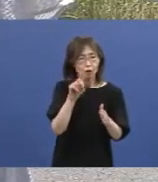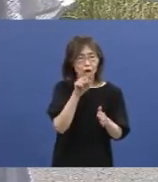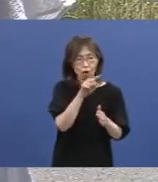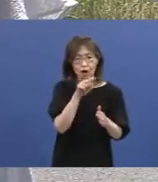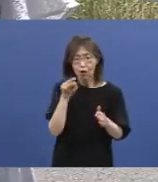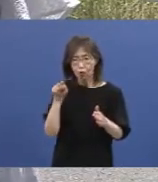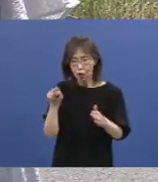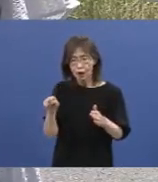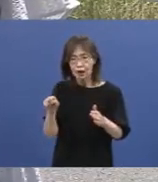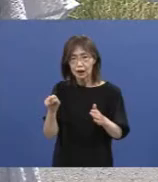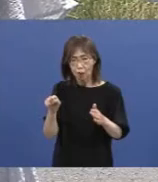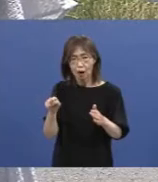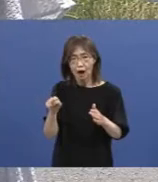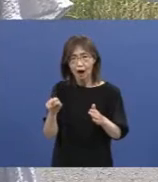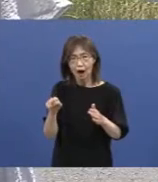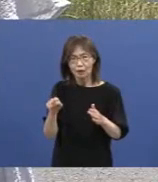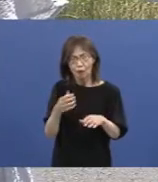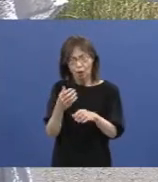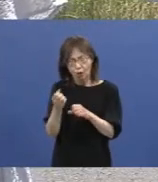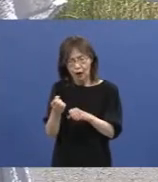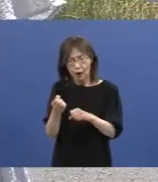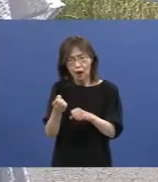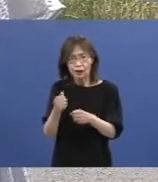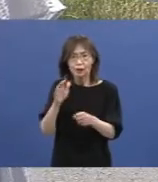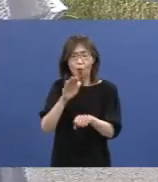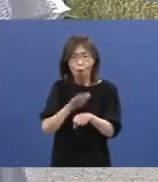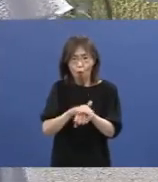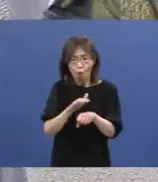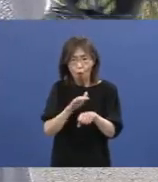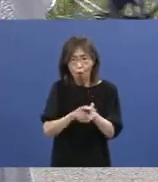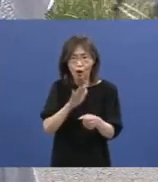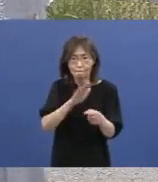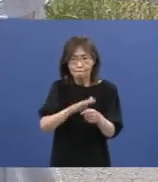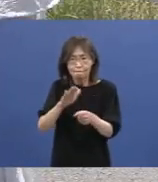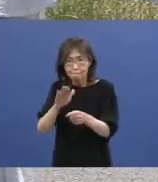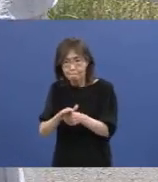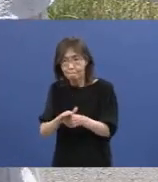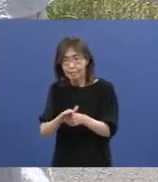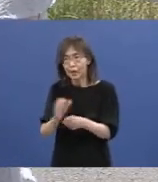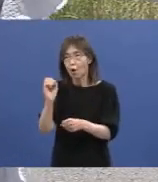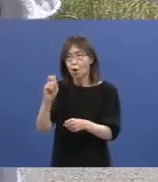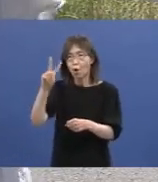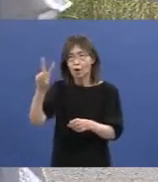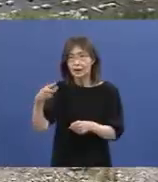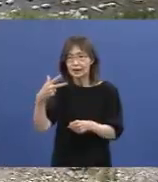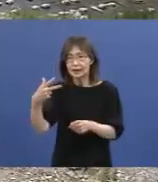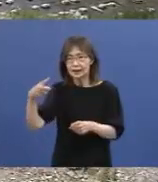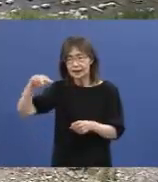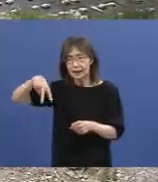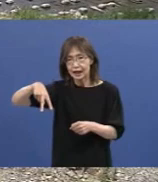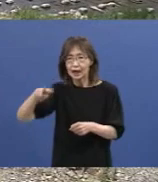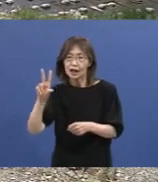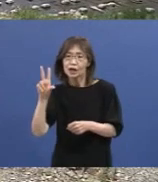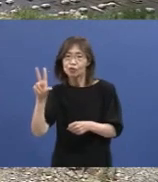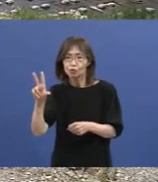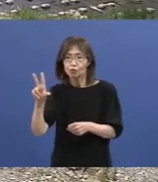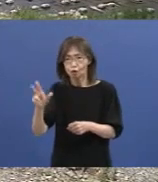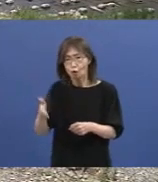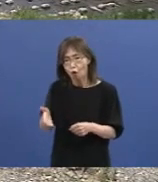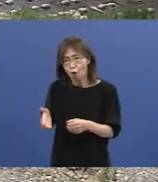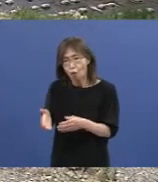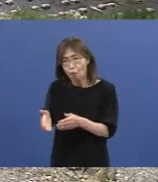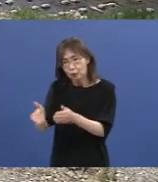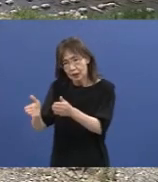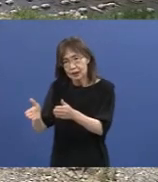ぱい詰まった魚道です。 オリジナルという か、オリジナルの魚道ですね。 そうなんですね、はい、 この芥川の魚道